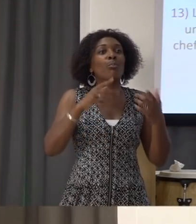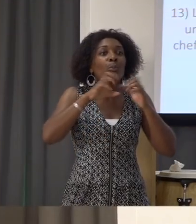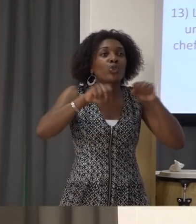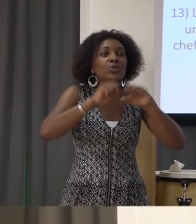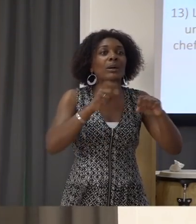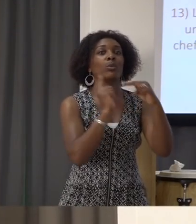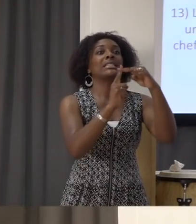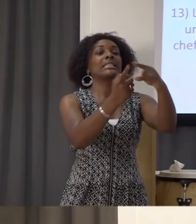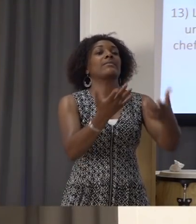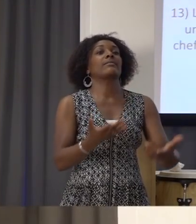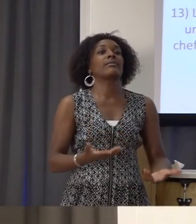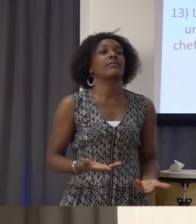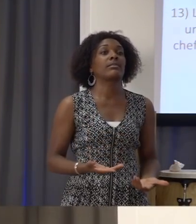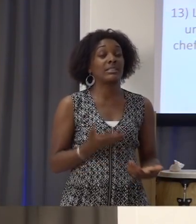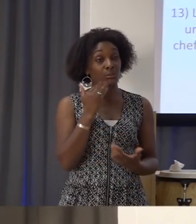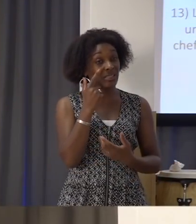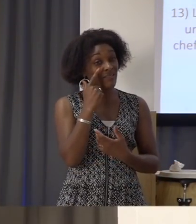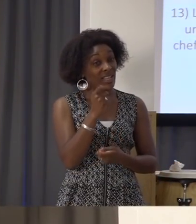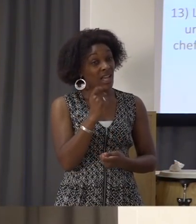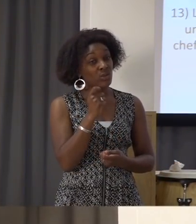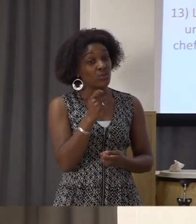C'est pourquoi, quand vous parlez à quelqu'un,